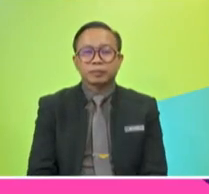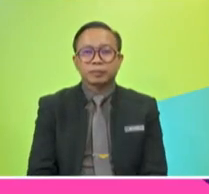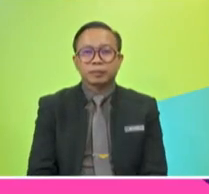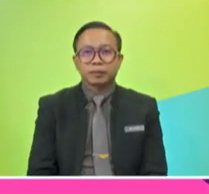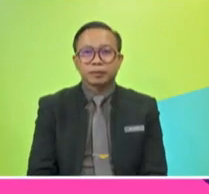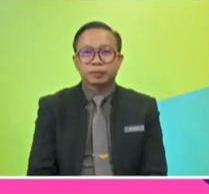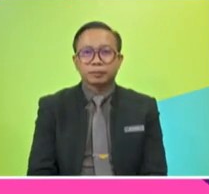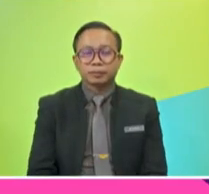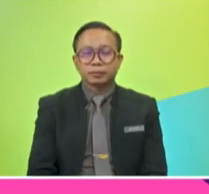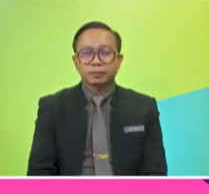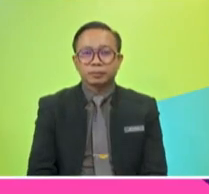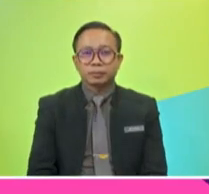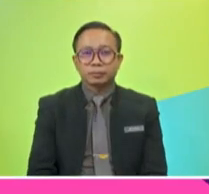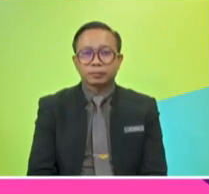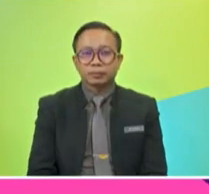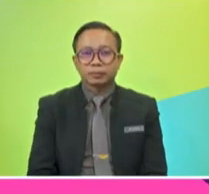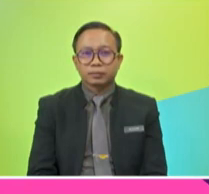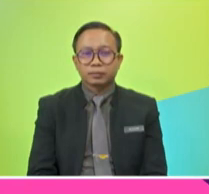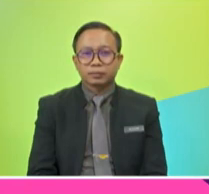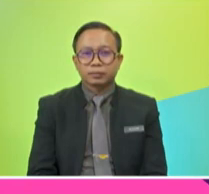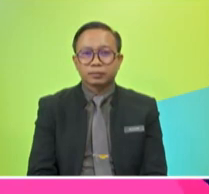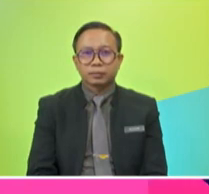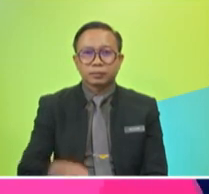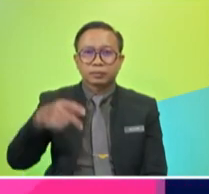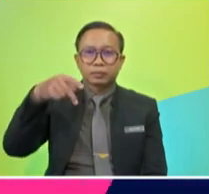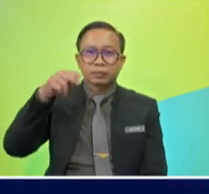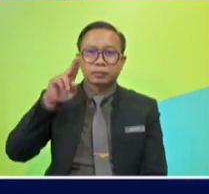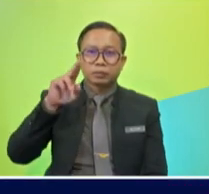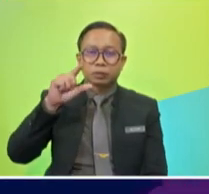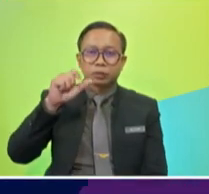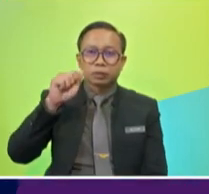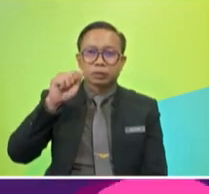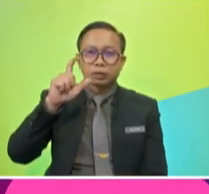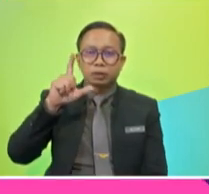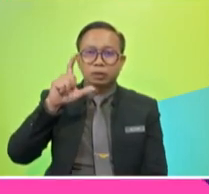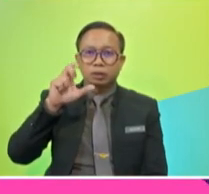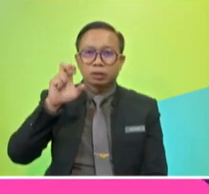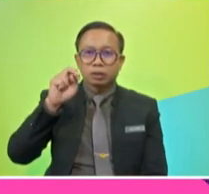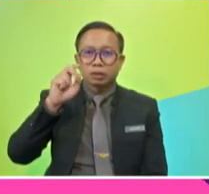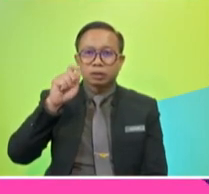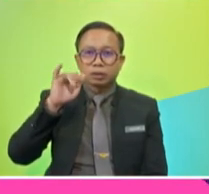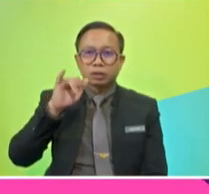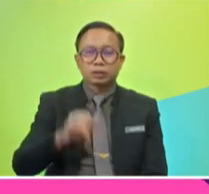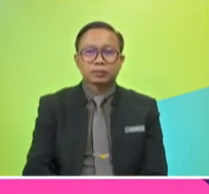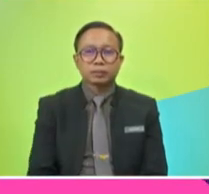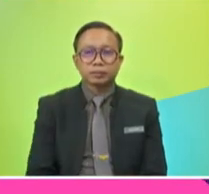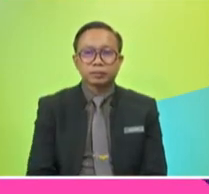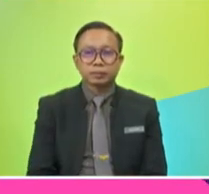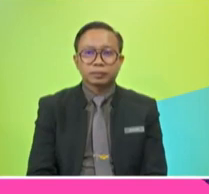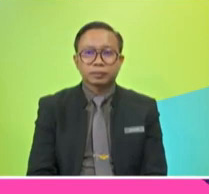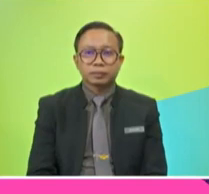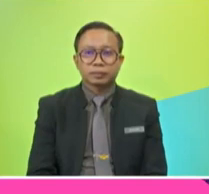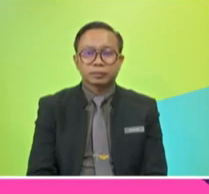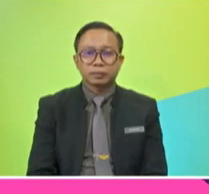yang pertama itu adalah fuga lenti halo Say Hai bukan ini hai